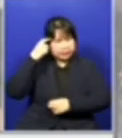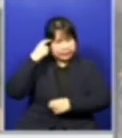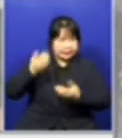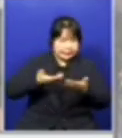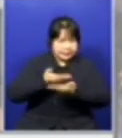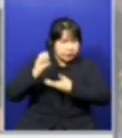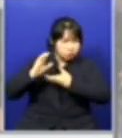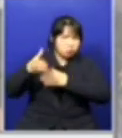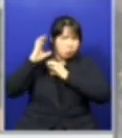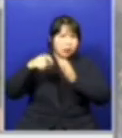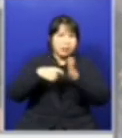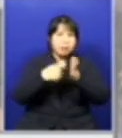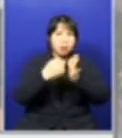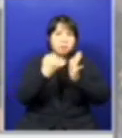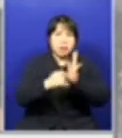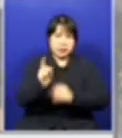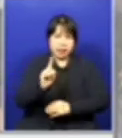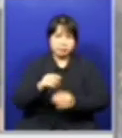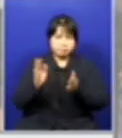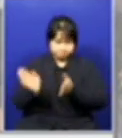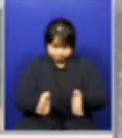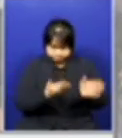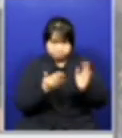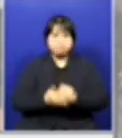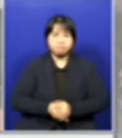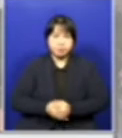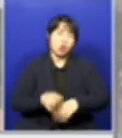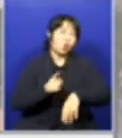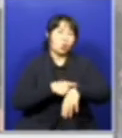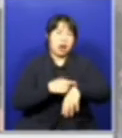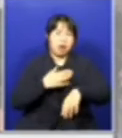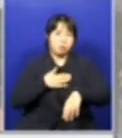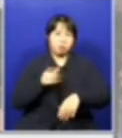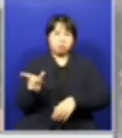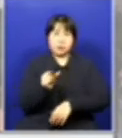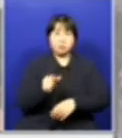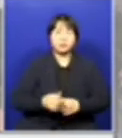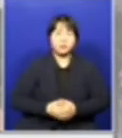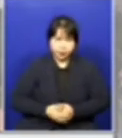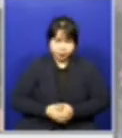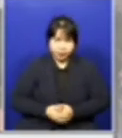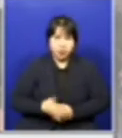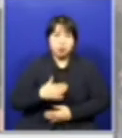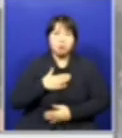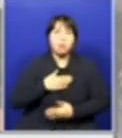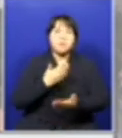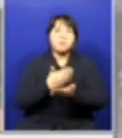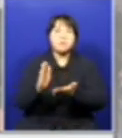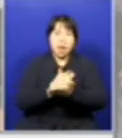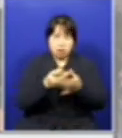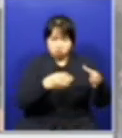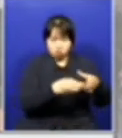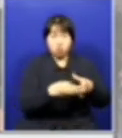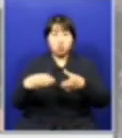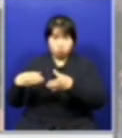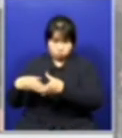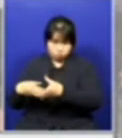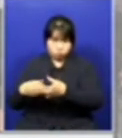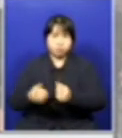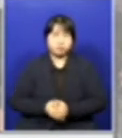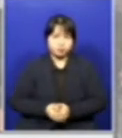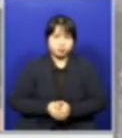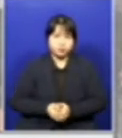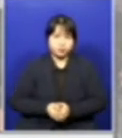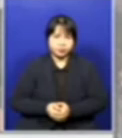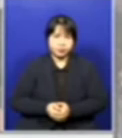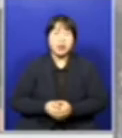เกิดอะไรขึ้นอันนี้ผ่านไปครับเนื่องจากเวลามันสั้นผมขอแบ่งคน2กลุ่มจากเหตุ